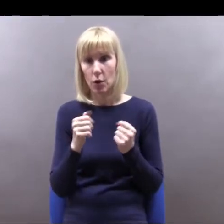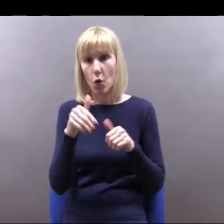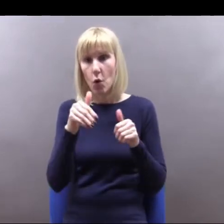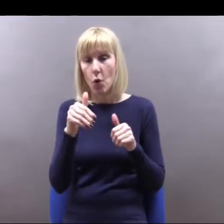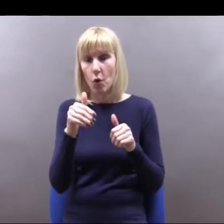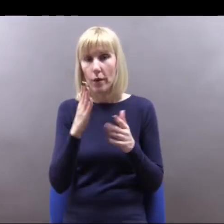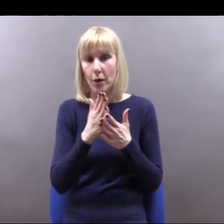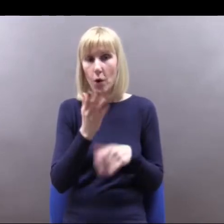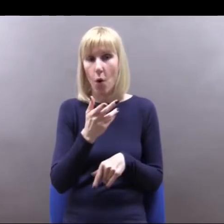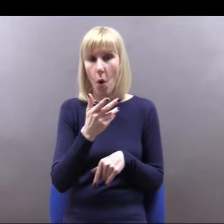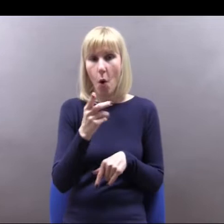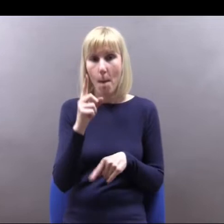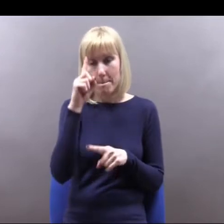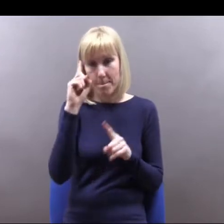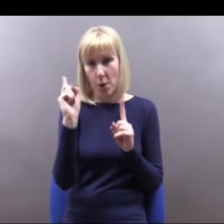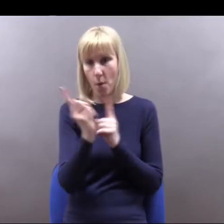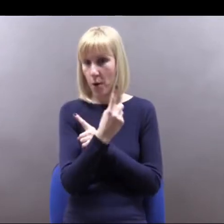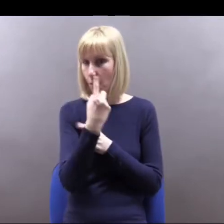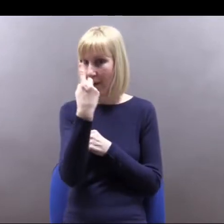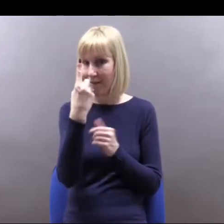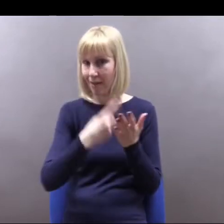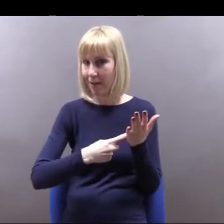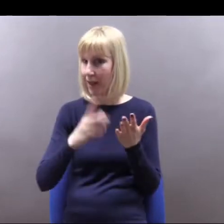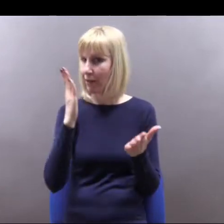jak saper, tutaj można pomylić się tylko raz,